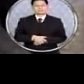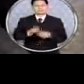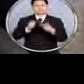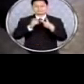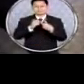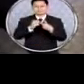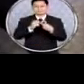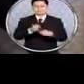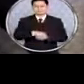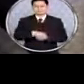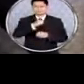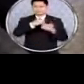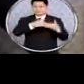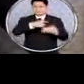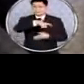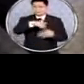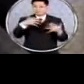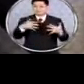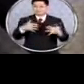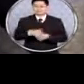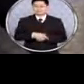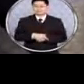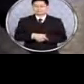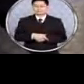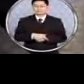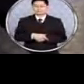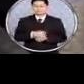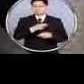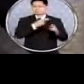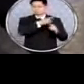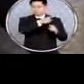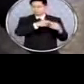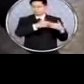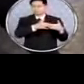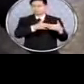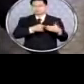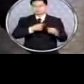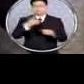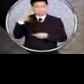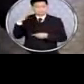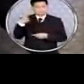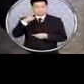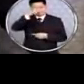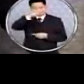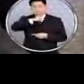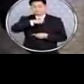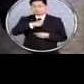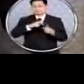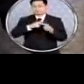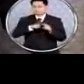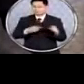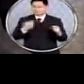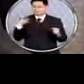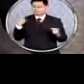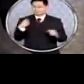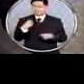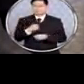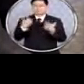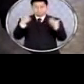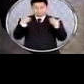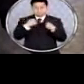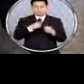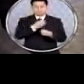另外在两岸的问题上面，我相信中国一定想维持跟台湾一个和平的关系，因为这是我们双